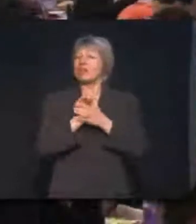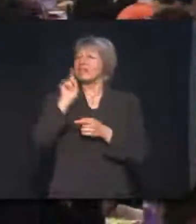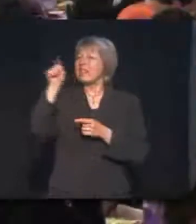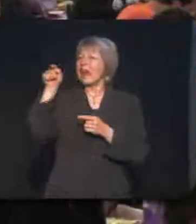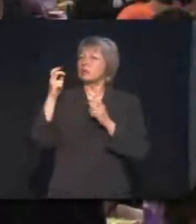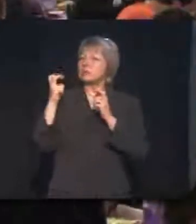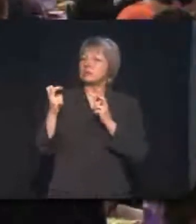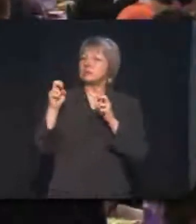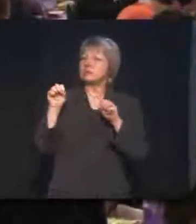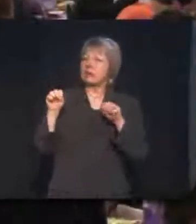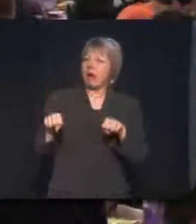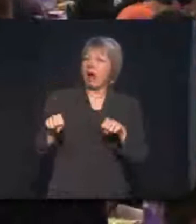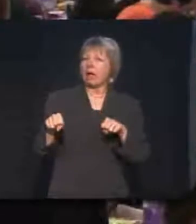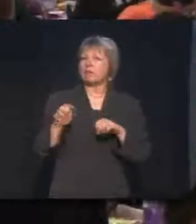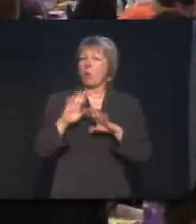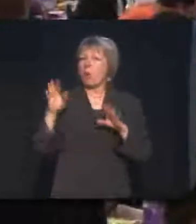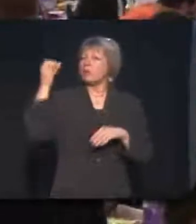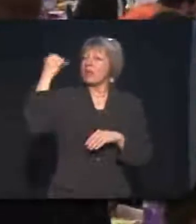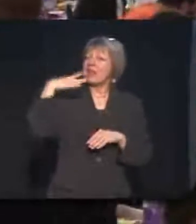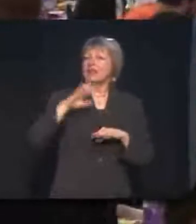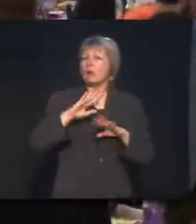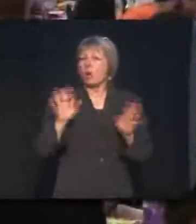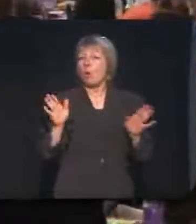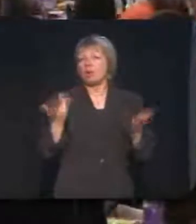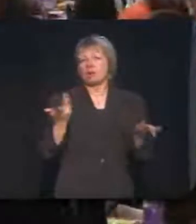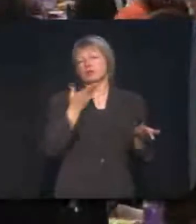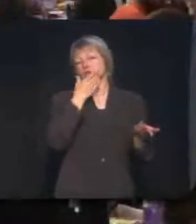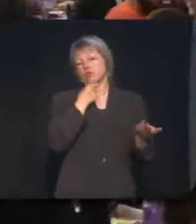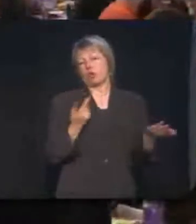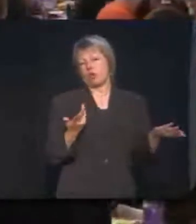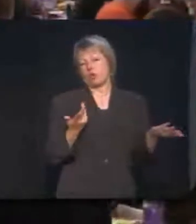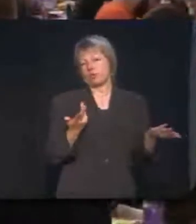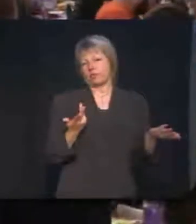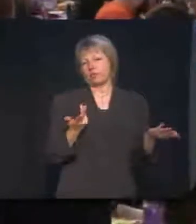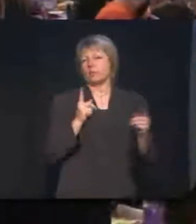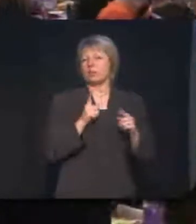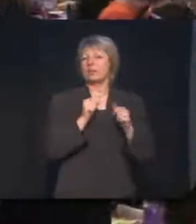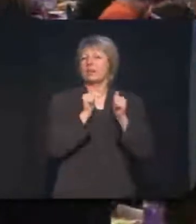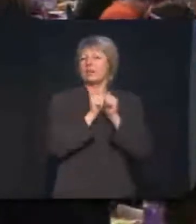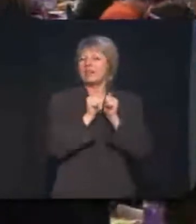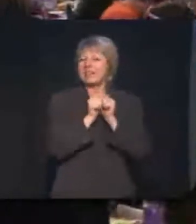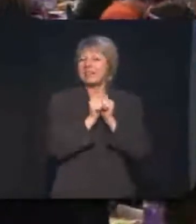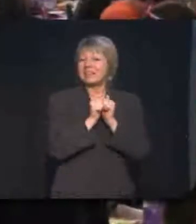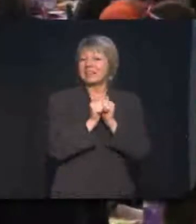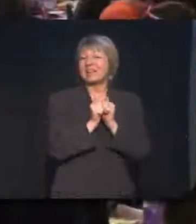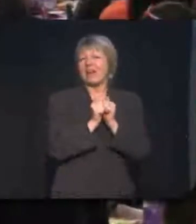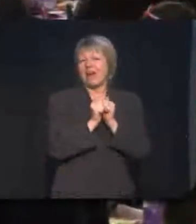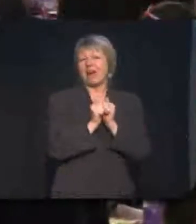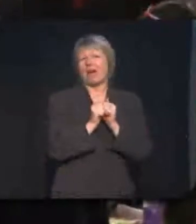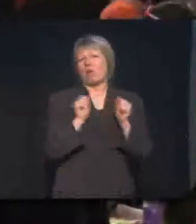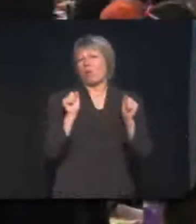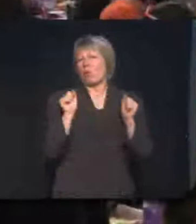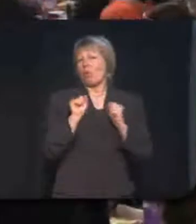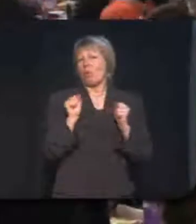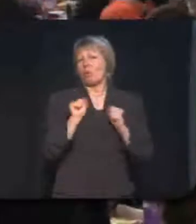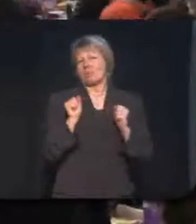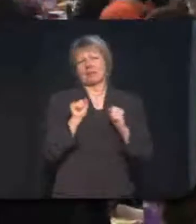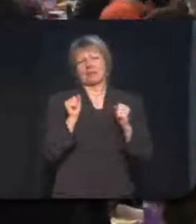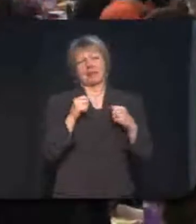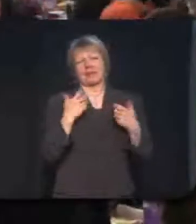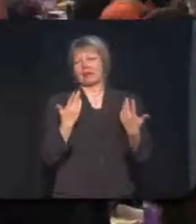sitzen kann ohne Licht ohne alles und ich möchte auch im Winter nicht unbedingt erst um 10 Uhr